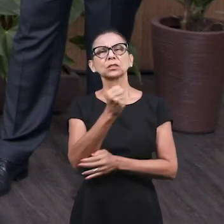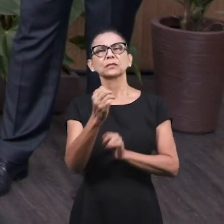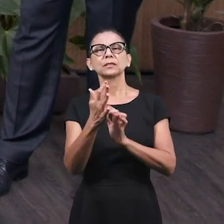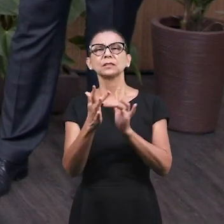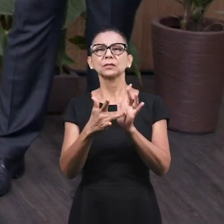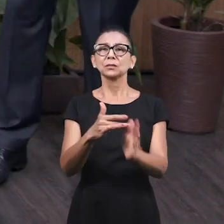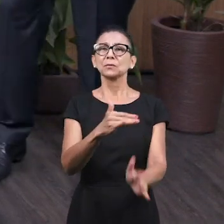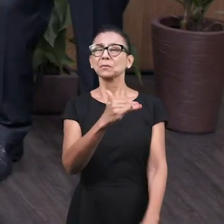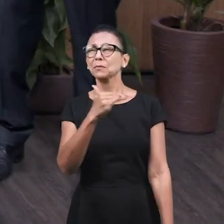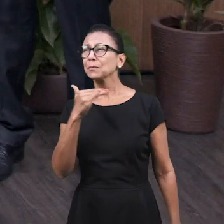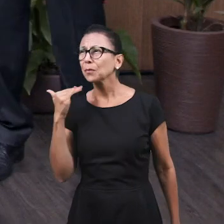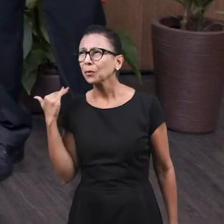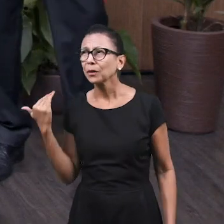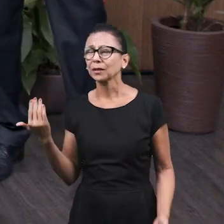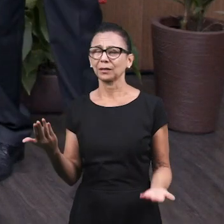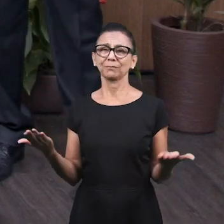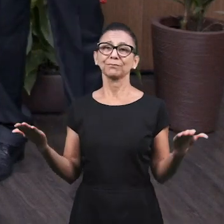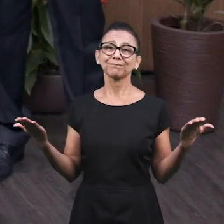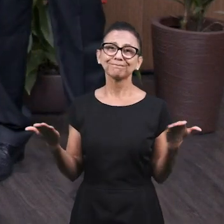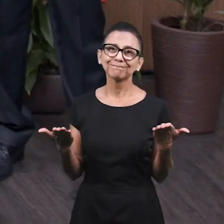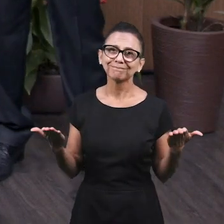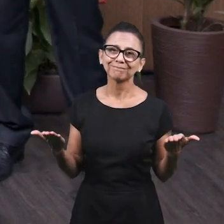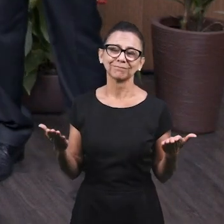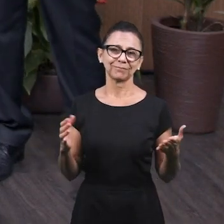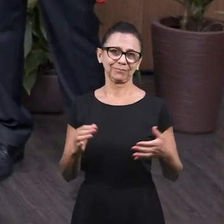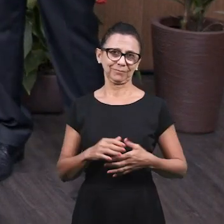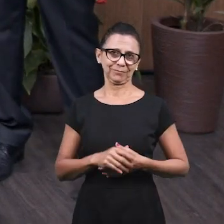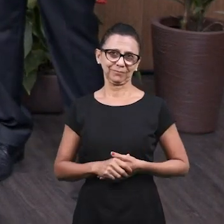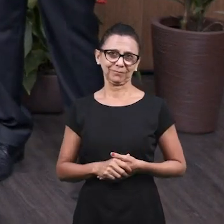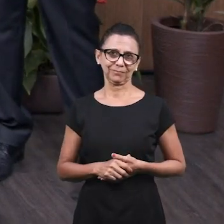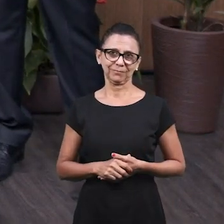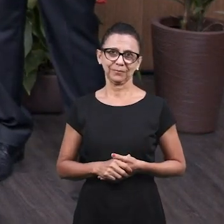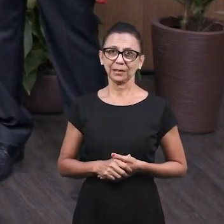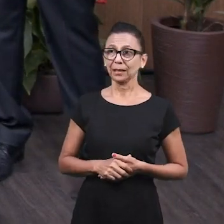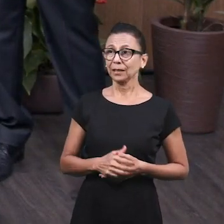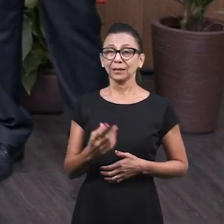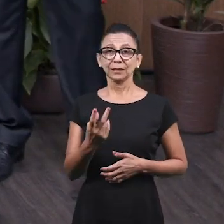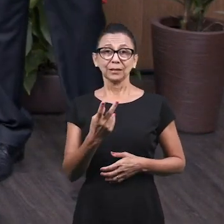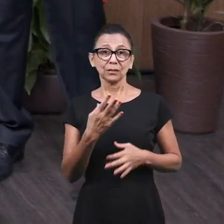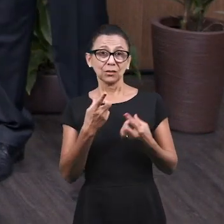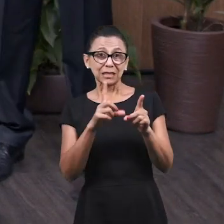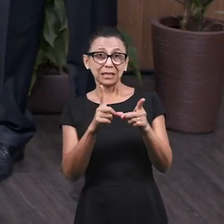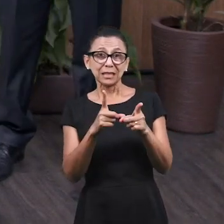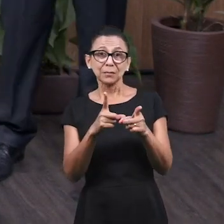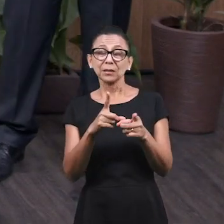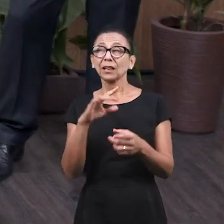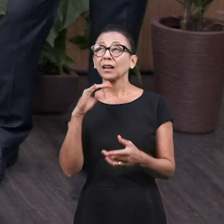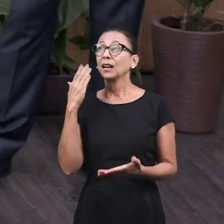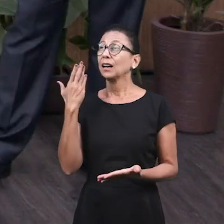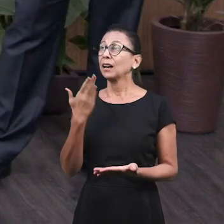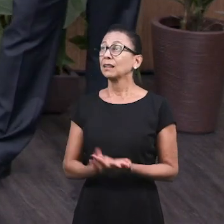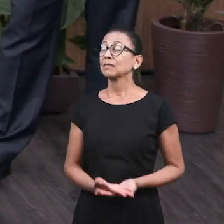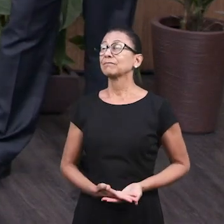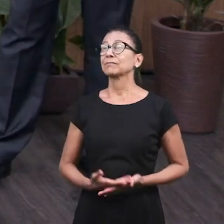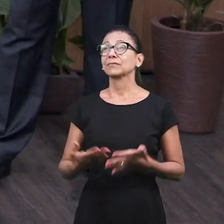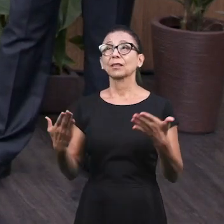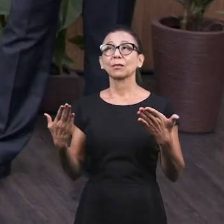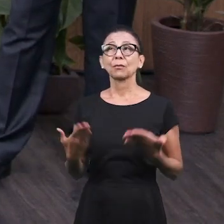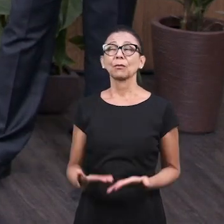его учениками, они были его последователями. И на самом деле они, Библия говорит нам,